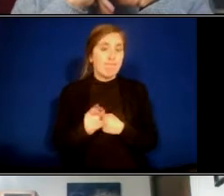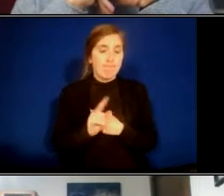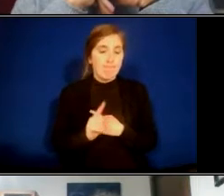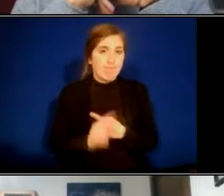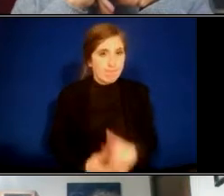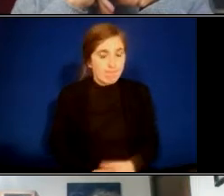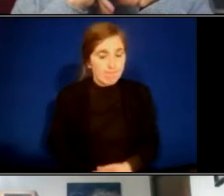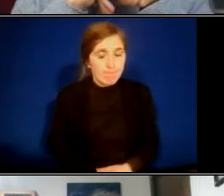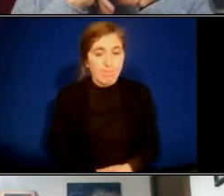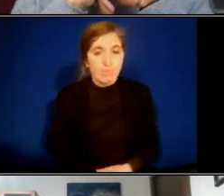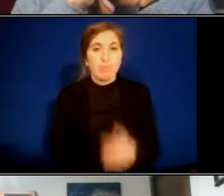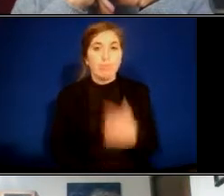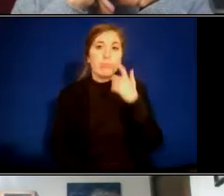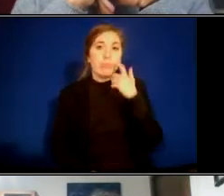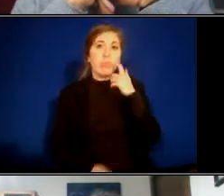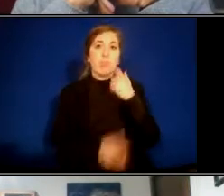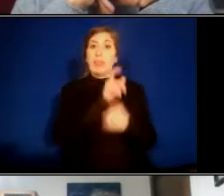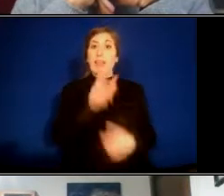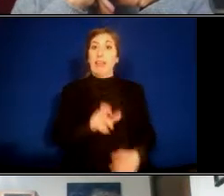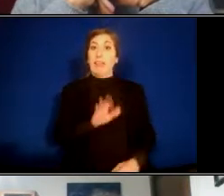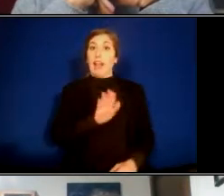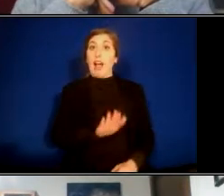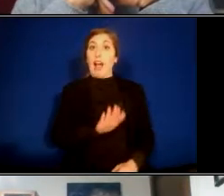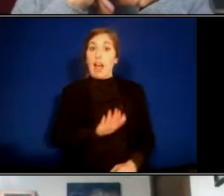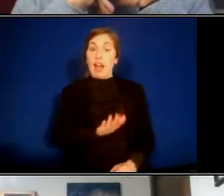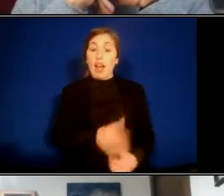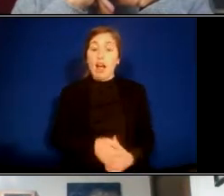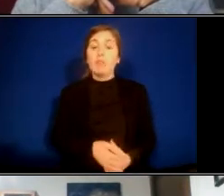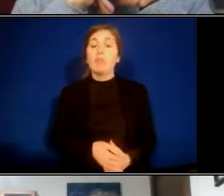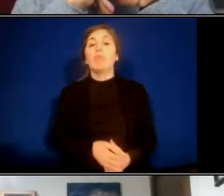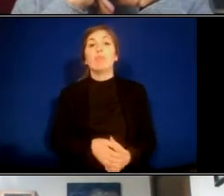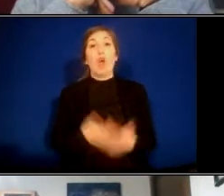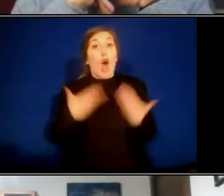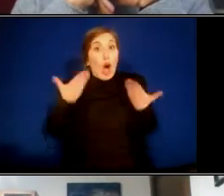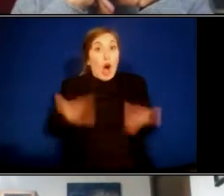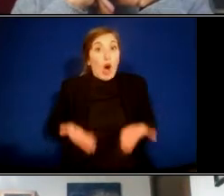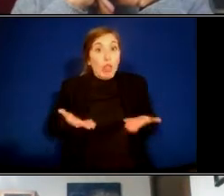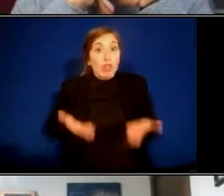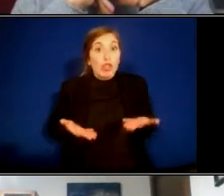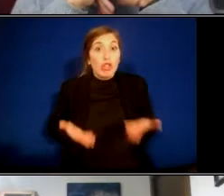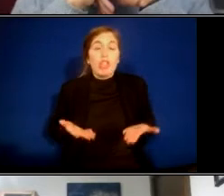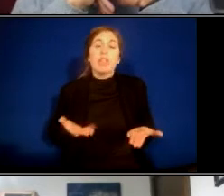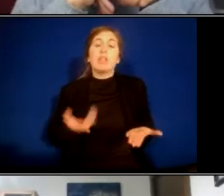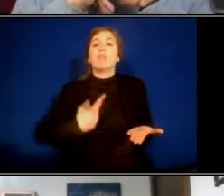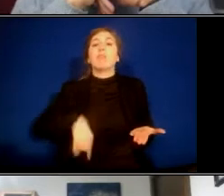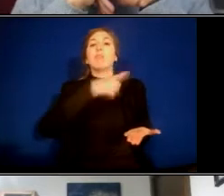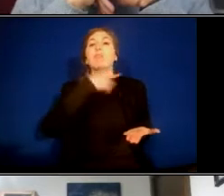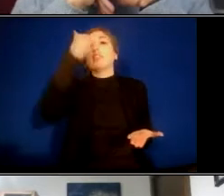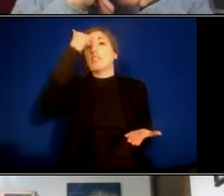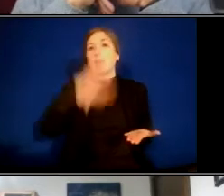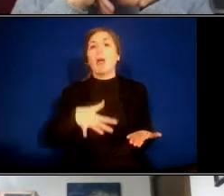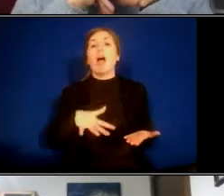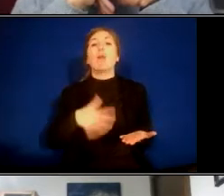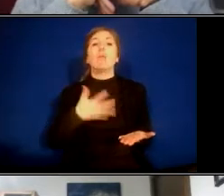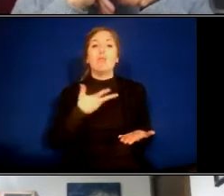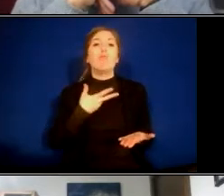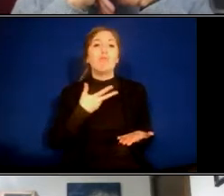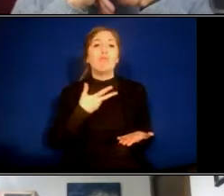Per quanto riguarda il nostro paese, ecco, sappiamo da oggi, insomma, che ci sono queste